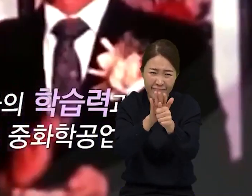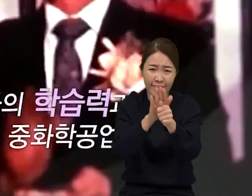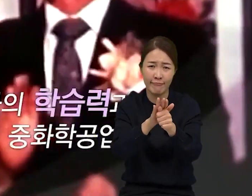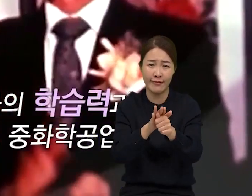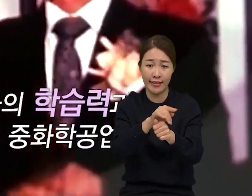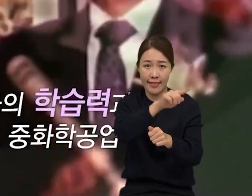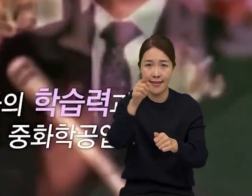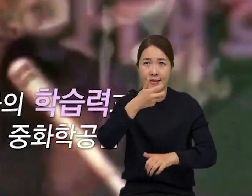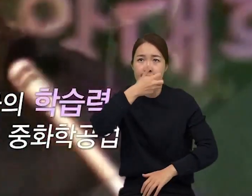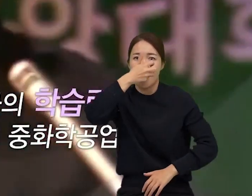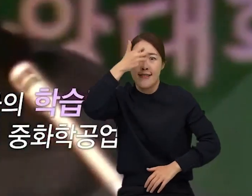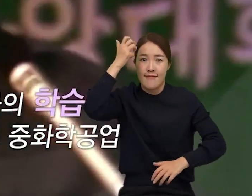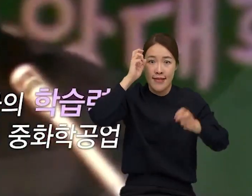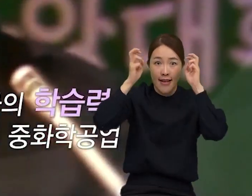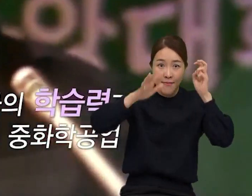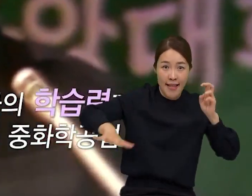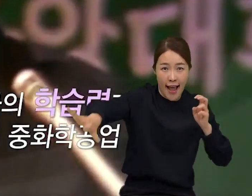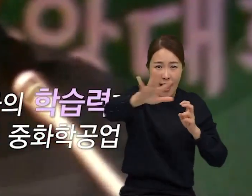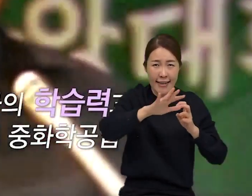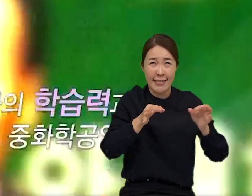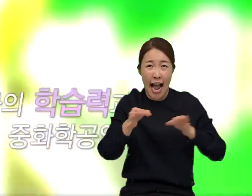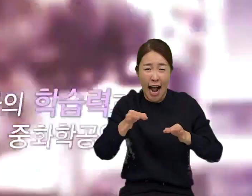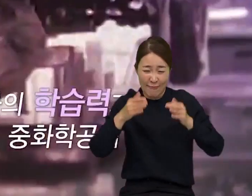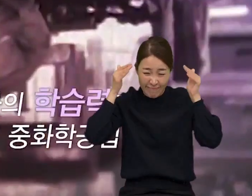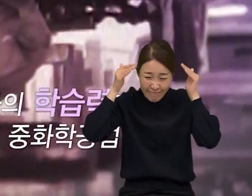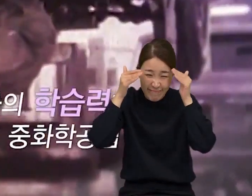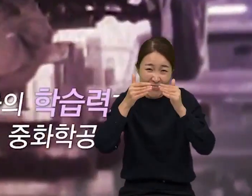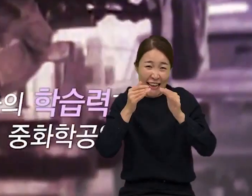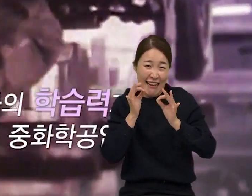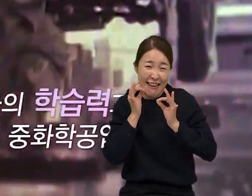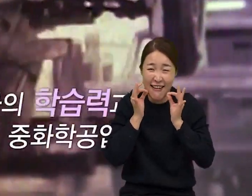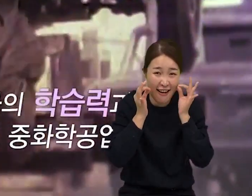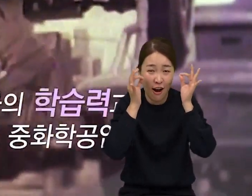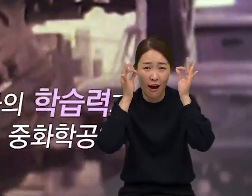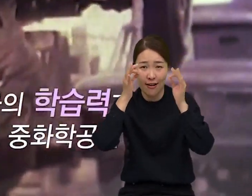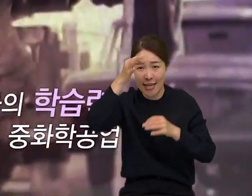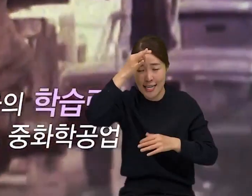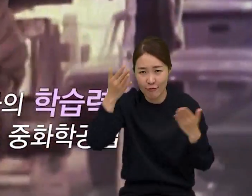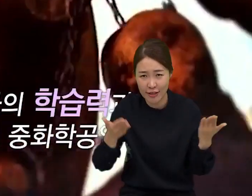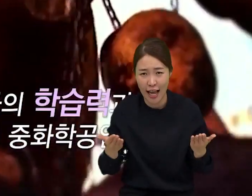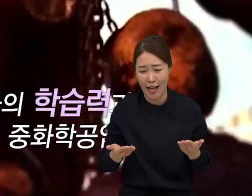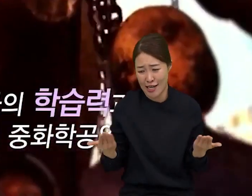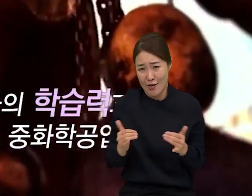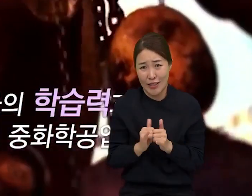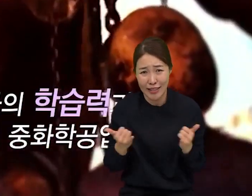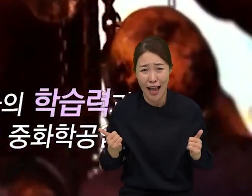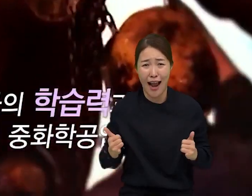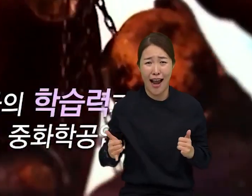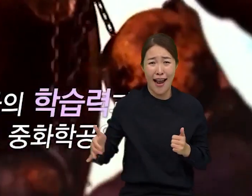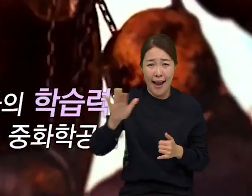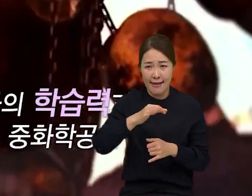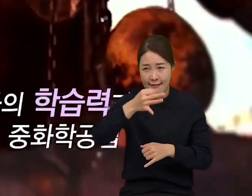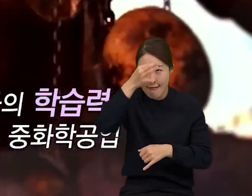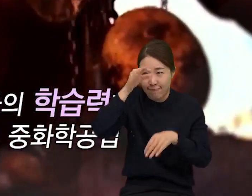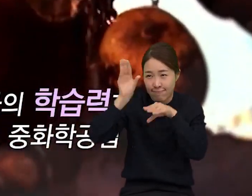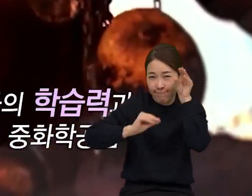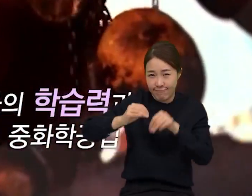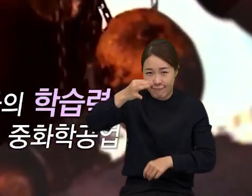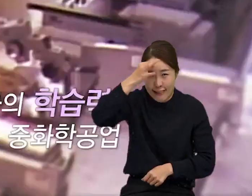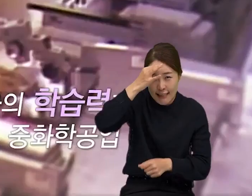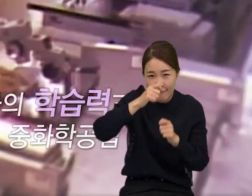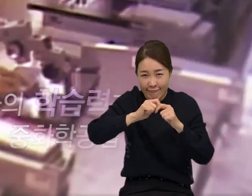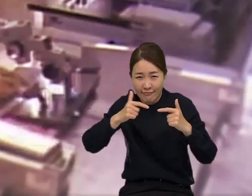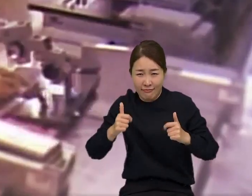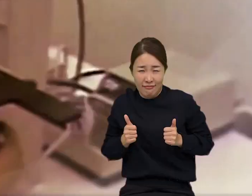야심 있는 기업가들이 사업에 뛰어들었고 기술자와 근로자들은 뛰어난 학습력과 근면함으로 중화학